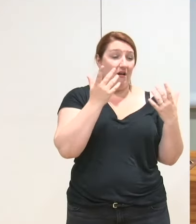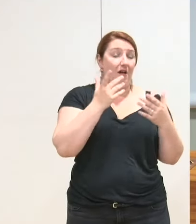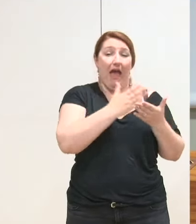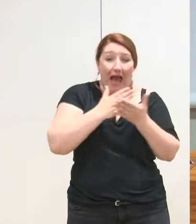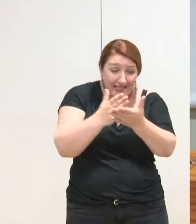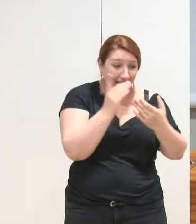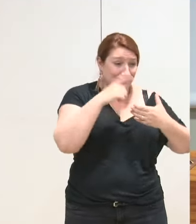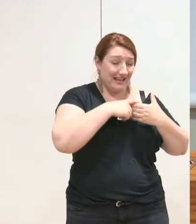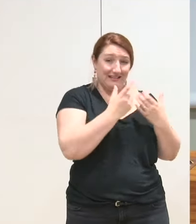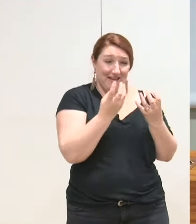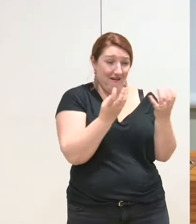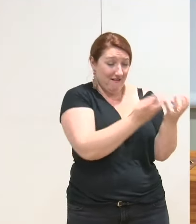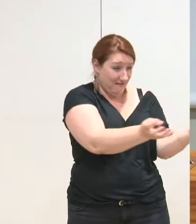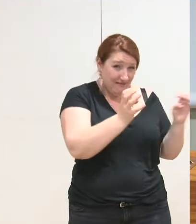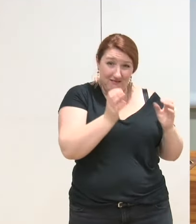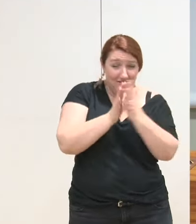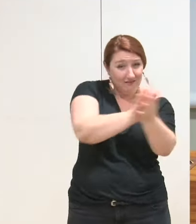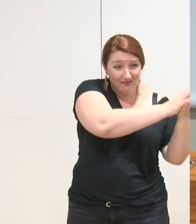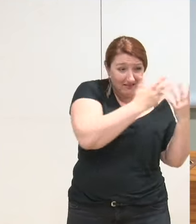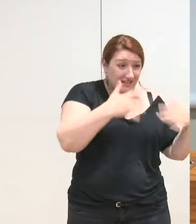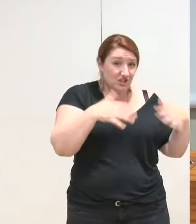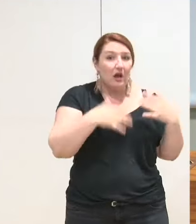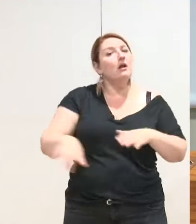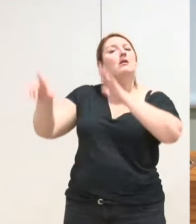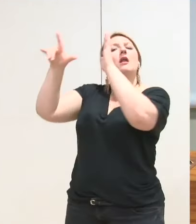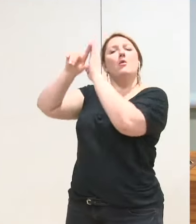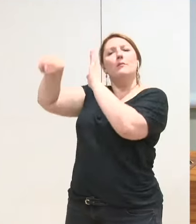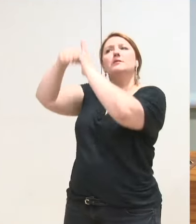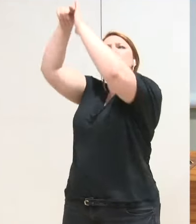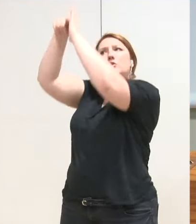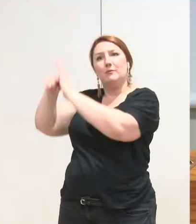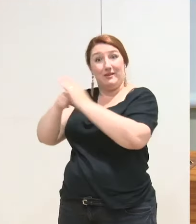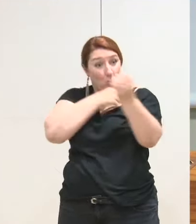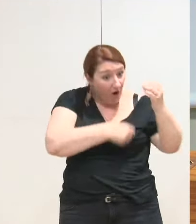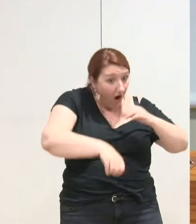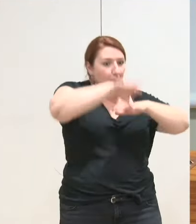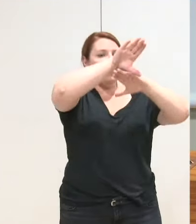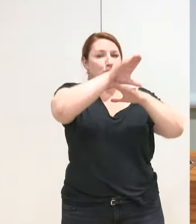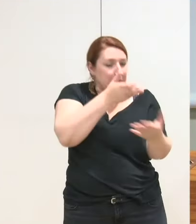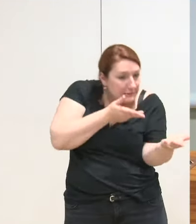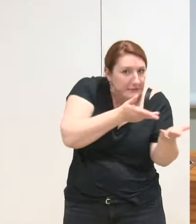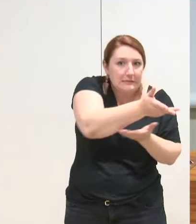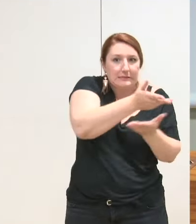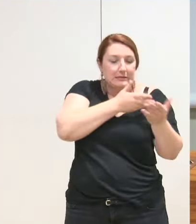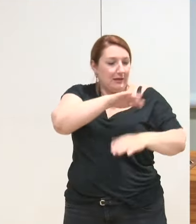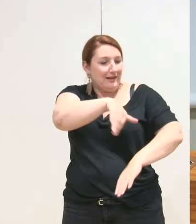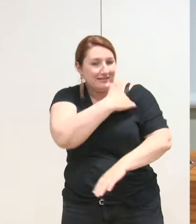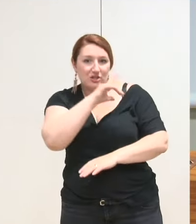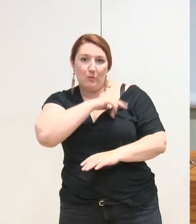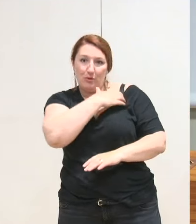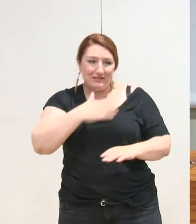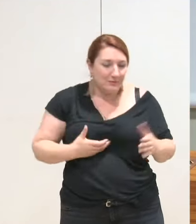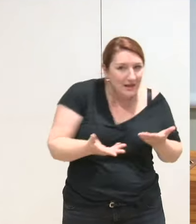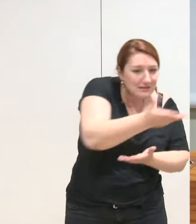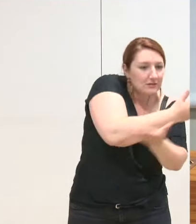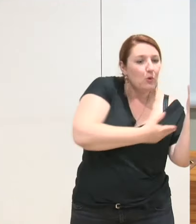particulières indépendamment du cadre légal qu'exige évidemment le dialogue social avec nos agents de la police municipale et